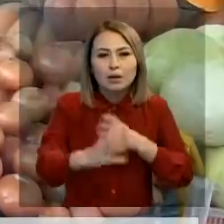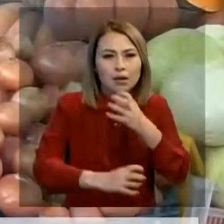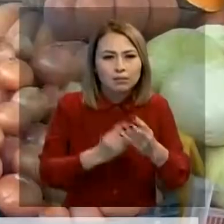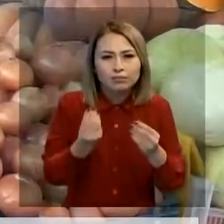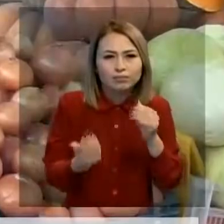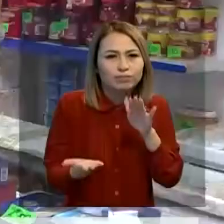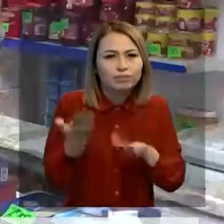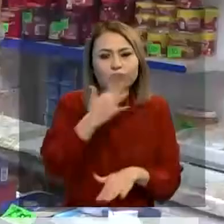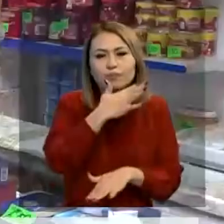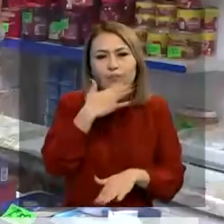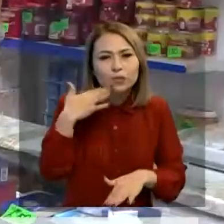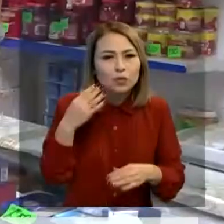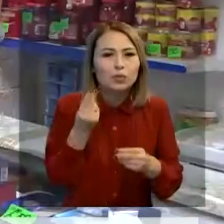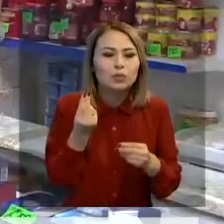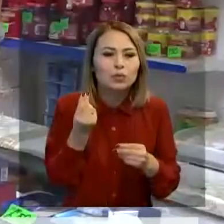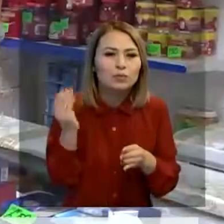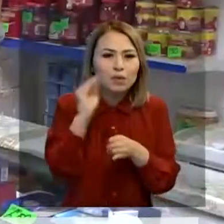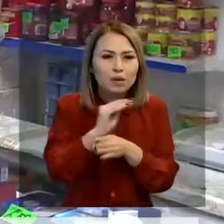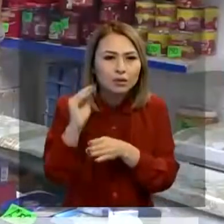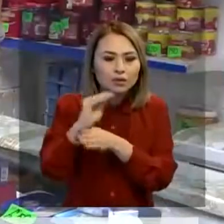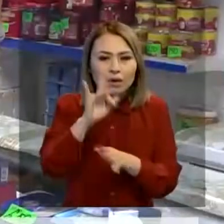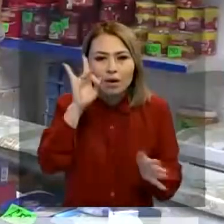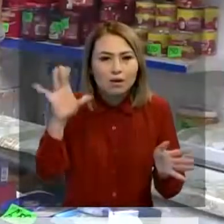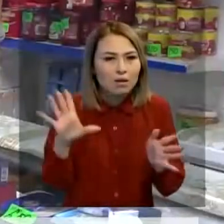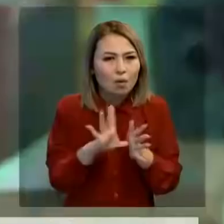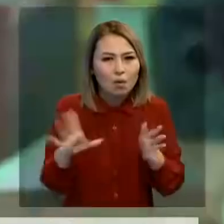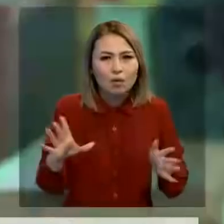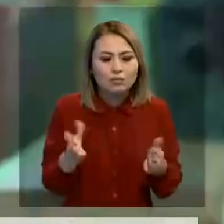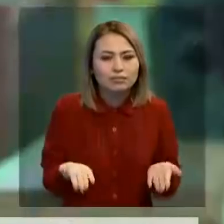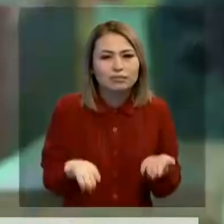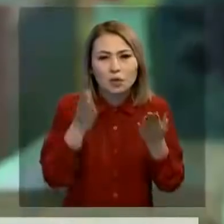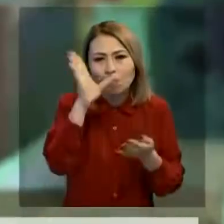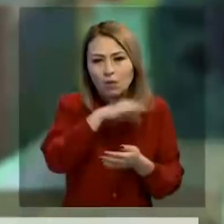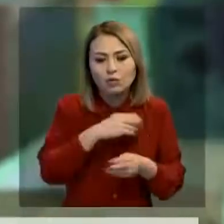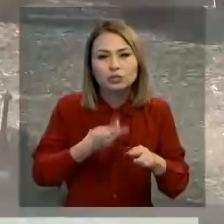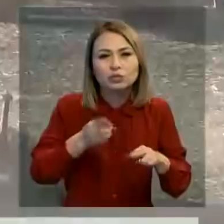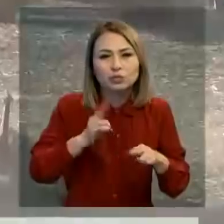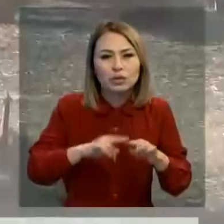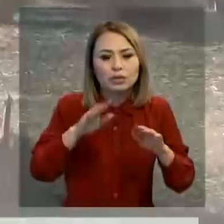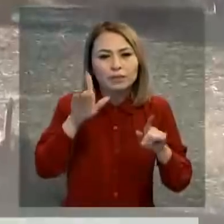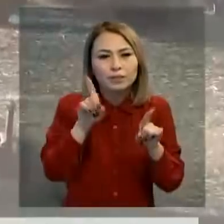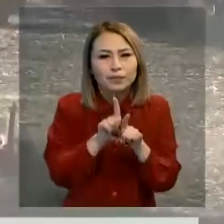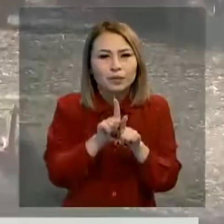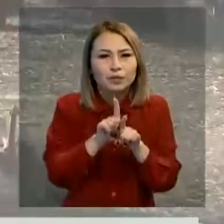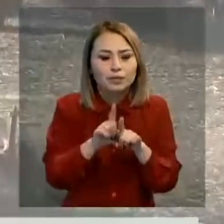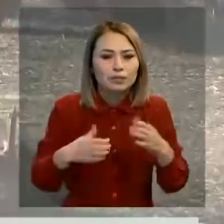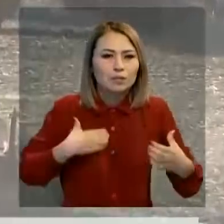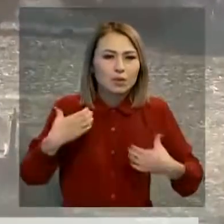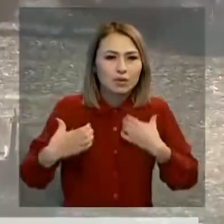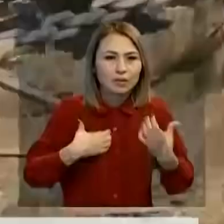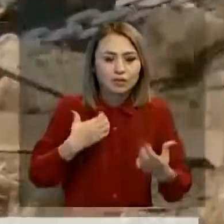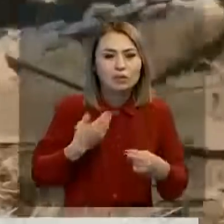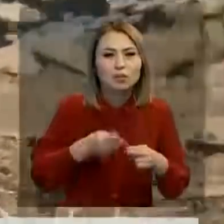жайлап барады. Алдағы уақытта баға өсімі рекордты деңгейге жетуі мүмкін. Мұндайда жай бірақат жатуға әсте